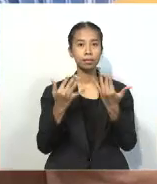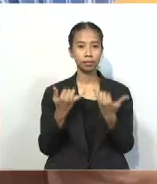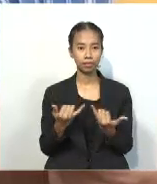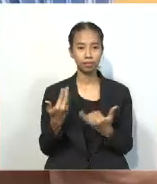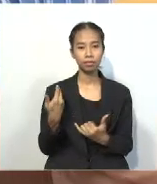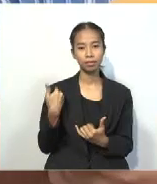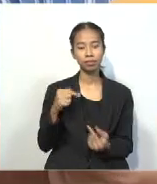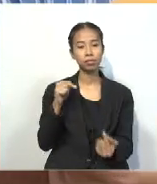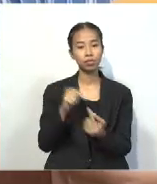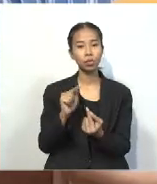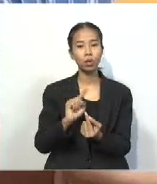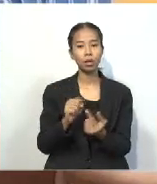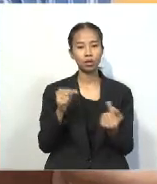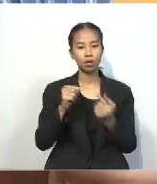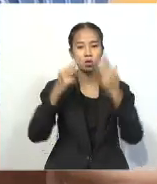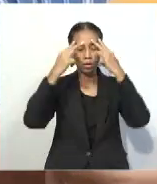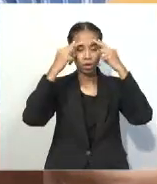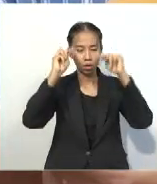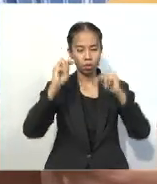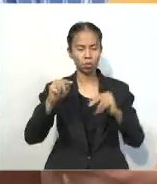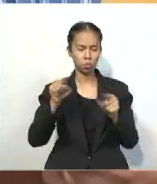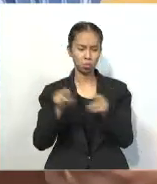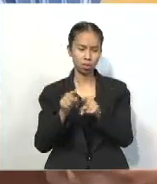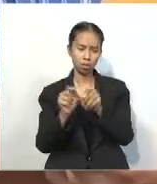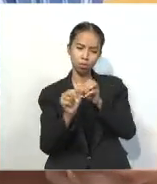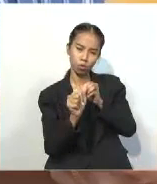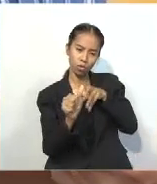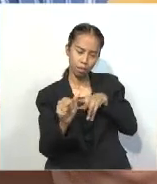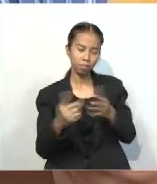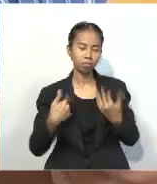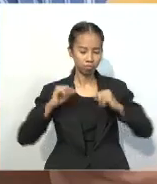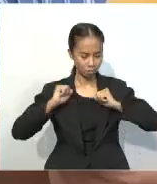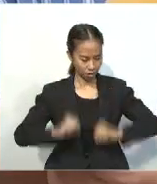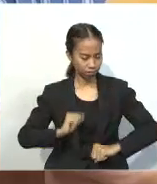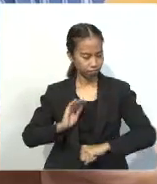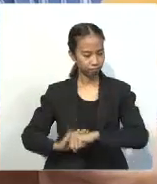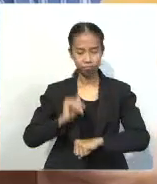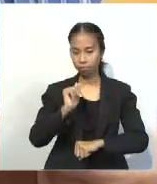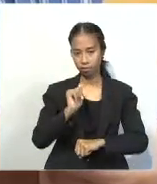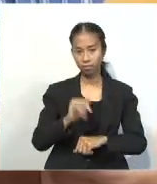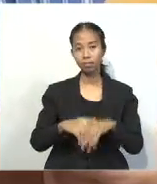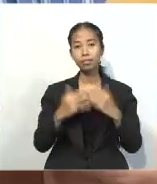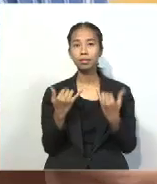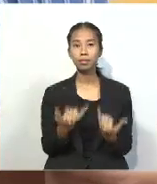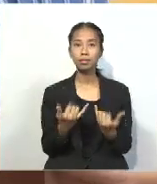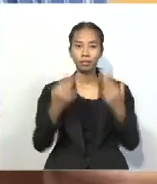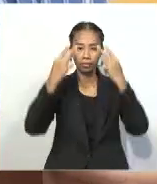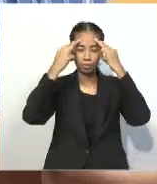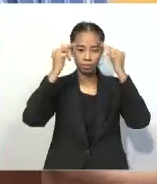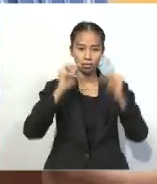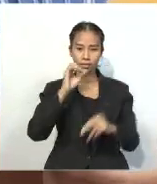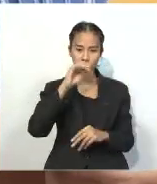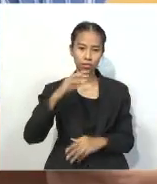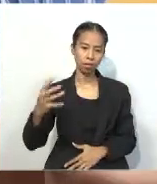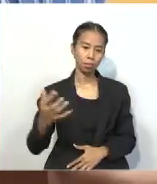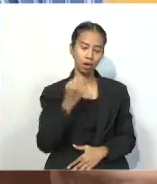งความเชื่อมั่นในตัวนายกรัฐมนตรีที่มีความเป็นผู้นำสูงมีความสามารถและความตั้งใจส่วนที่ระบุว่านายกรัฐมนตรีให้อ